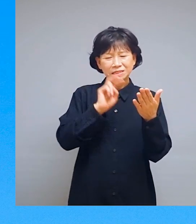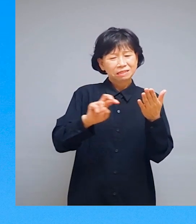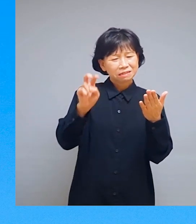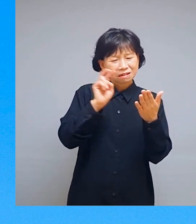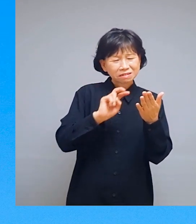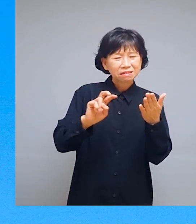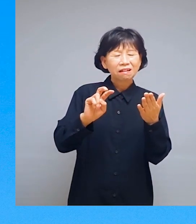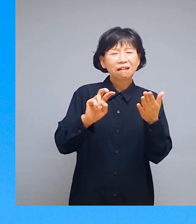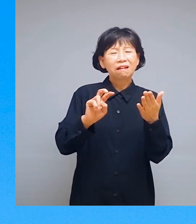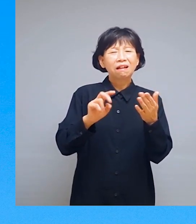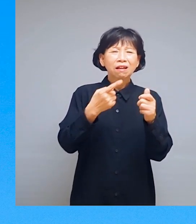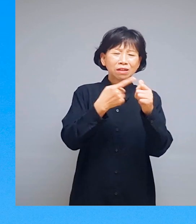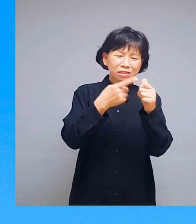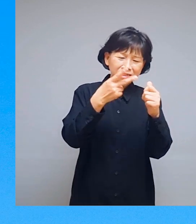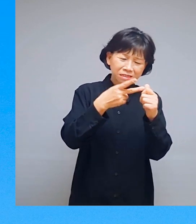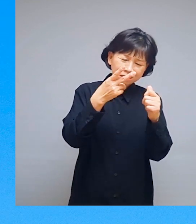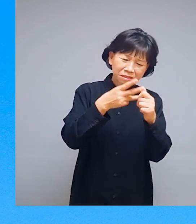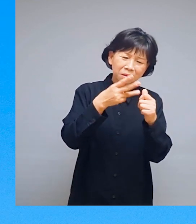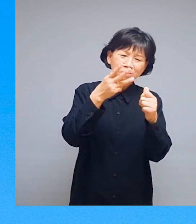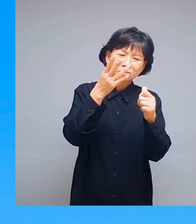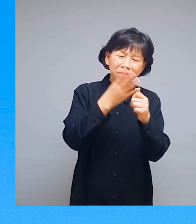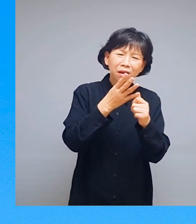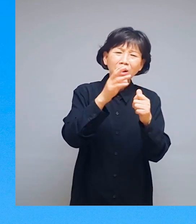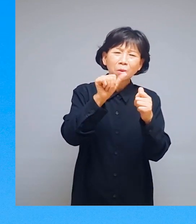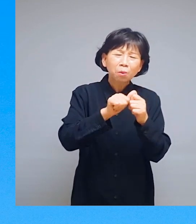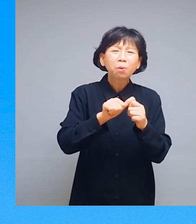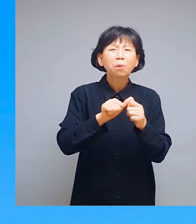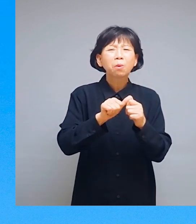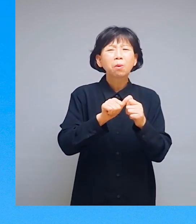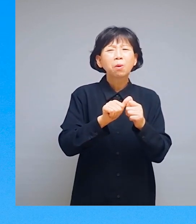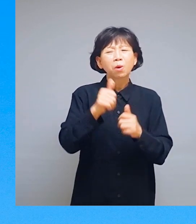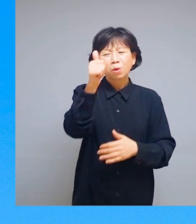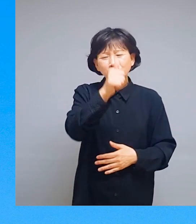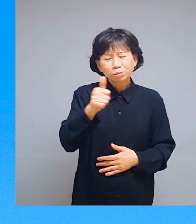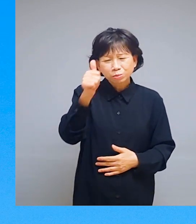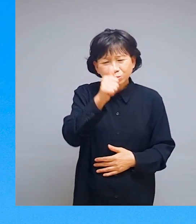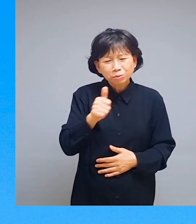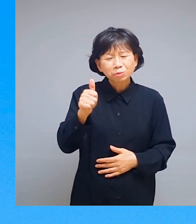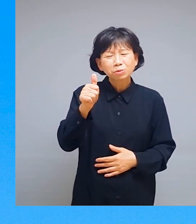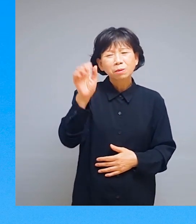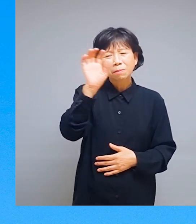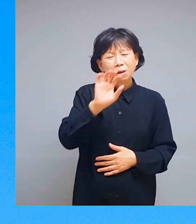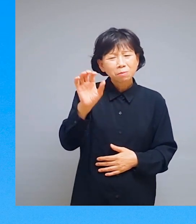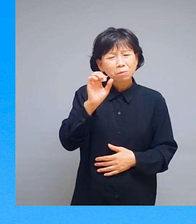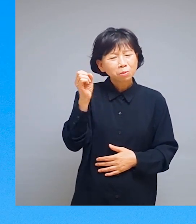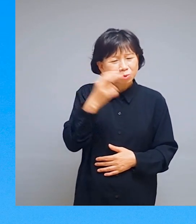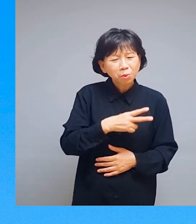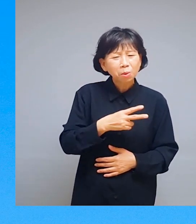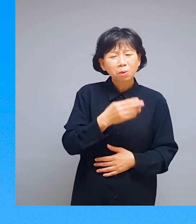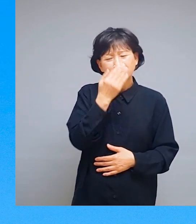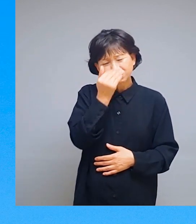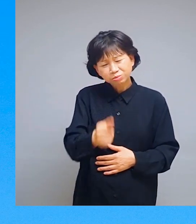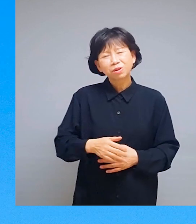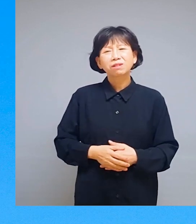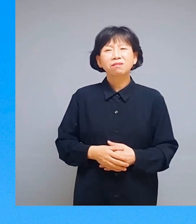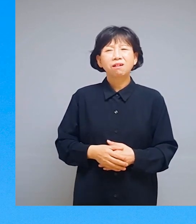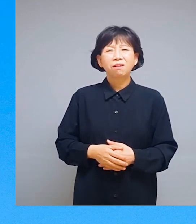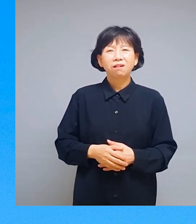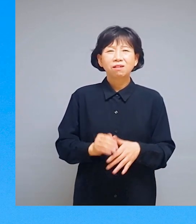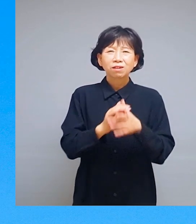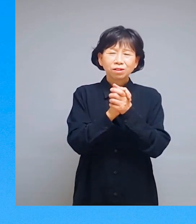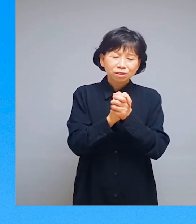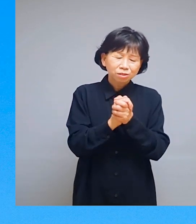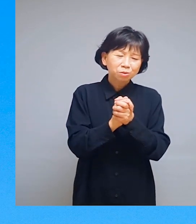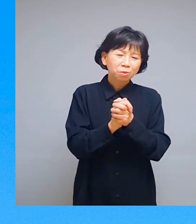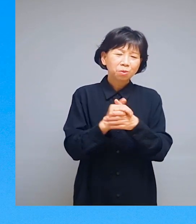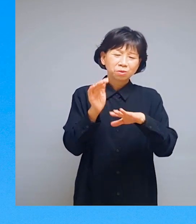찬양했는데 아니 저 찬양은 왜 4절 5절까지 왜 후렴을 또 하는 거야? 왜 기도하시는 분을 이렇게 길게